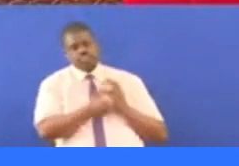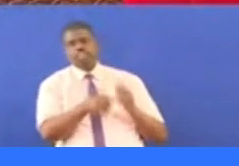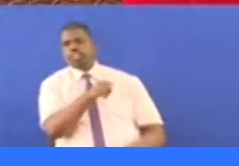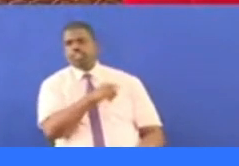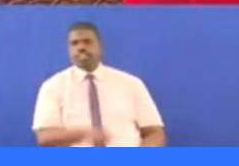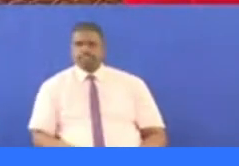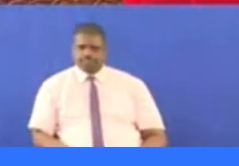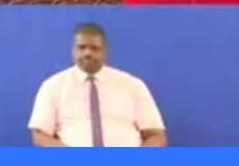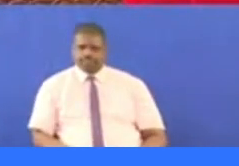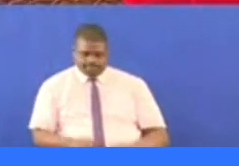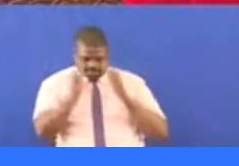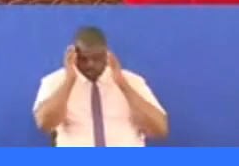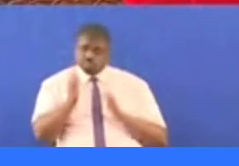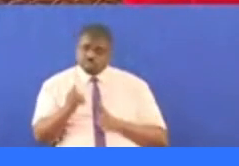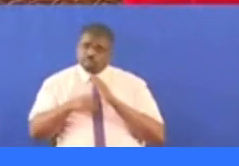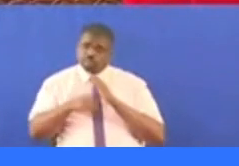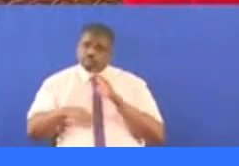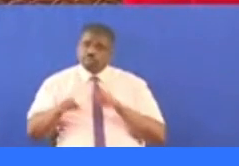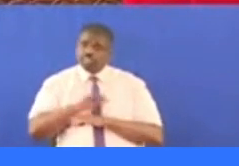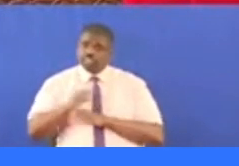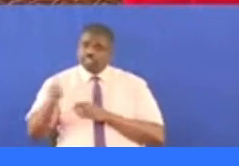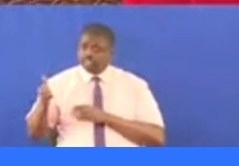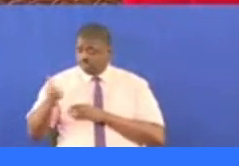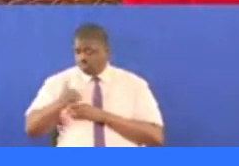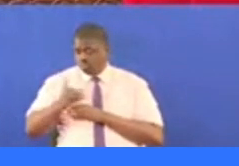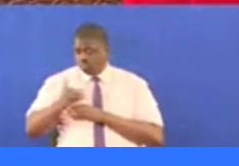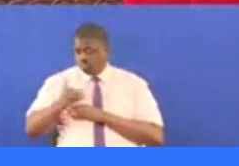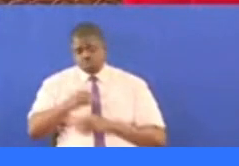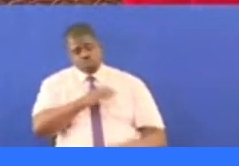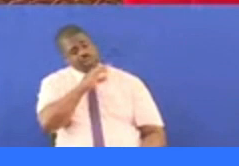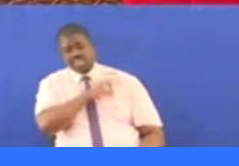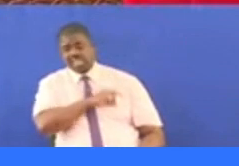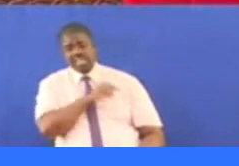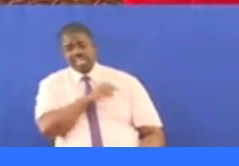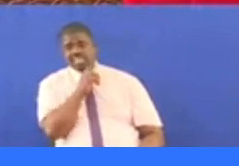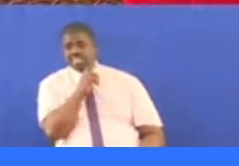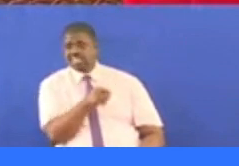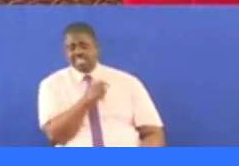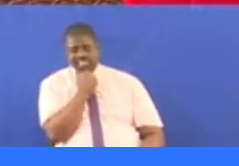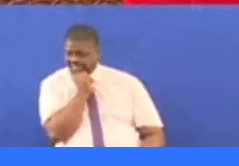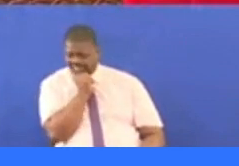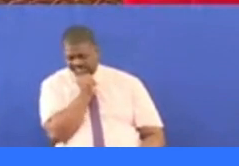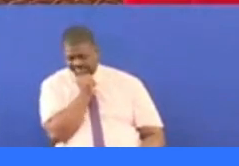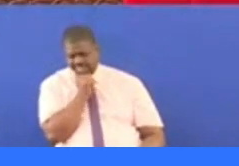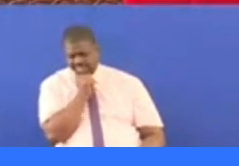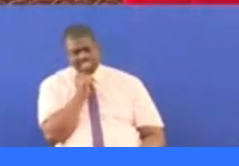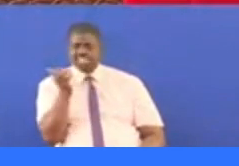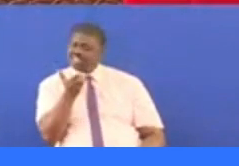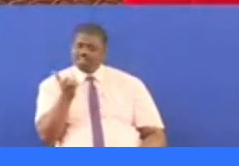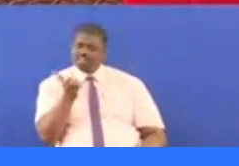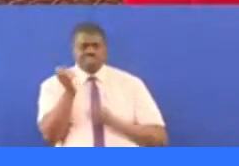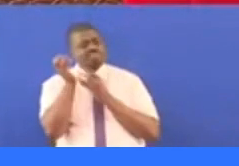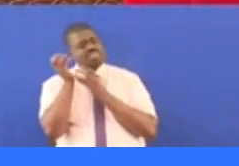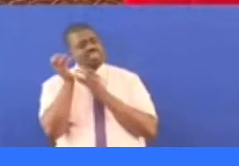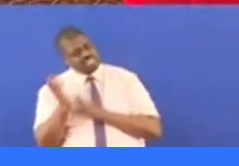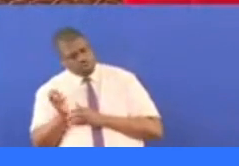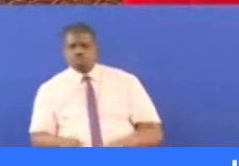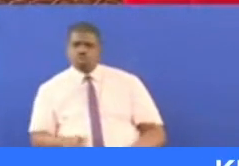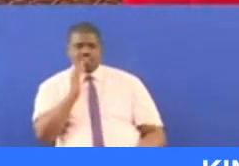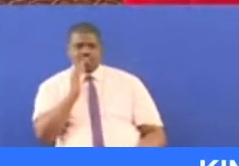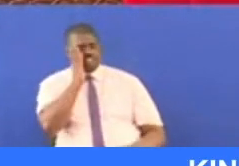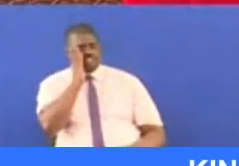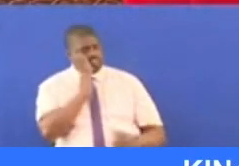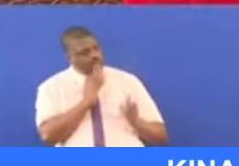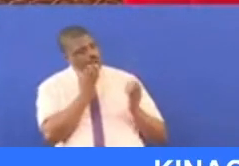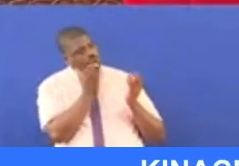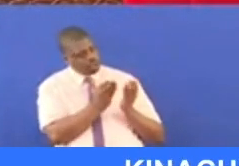Mheshimiwa Mwenyekiti, suala la ajira sasa limekuwa ni mzigo kwa jamii. Vijana wetu wanasoma